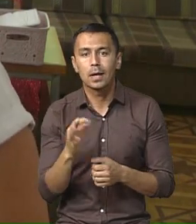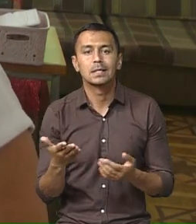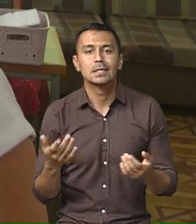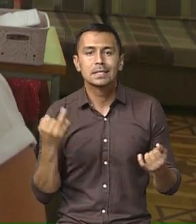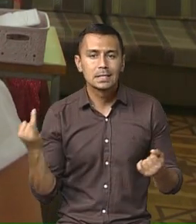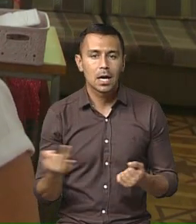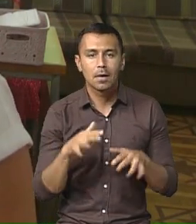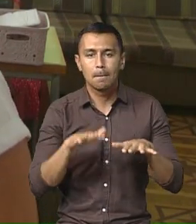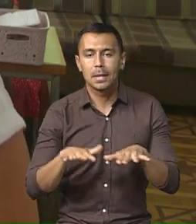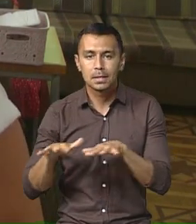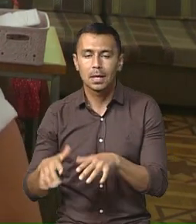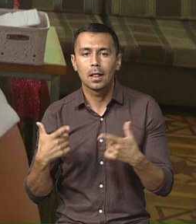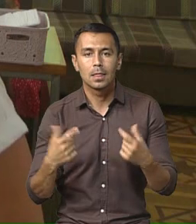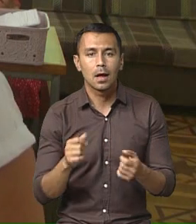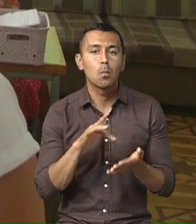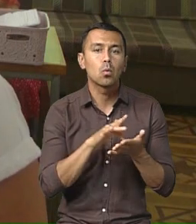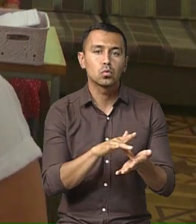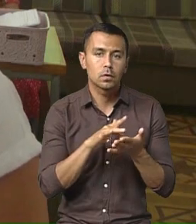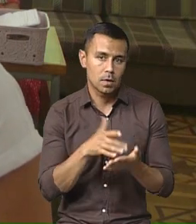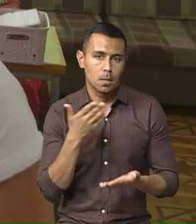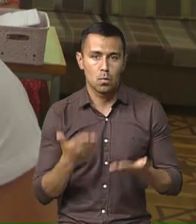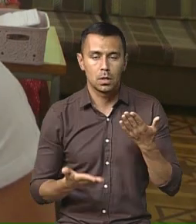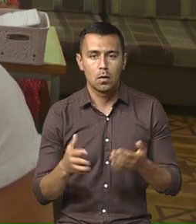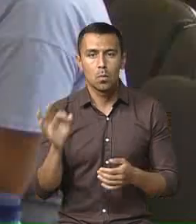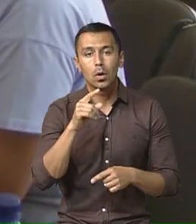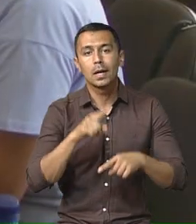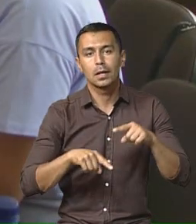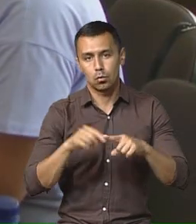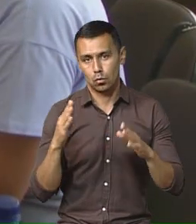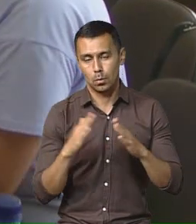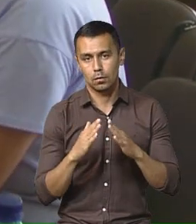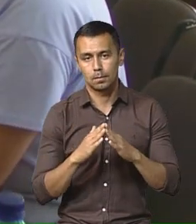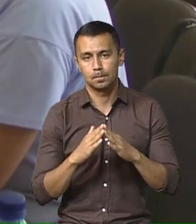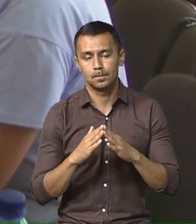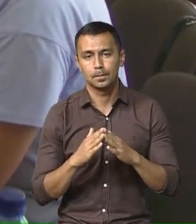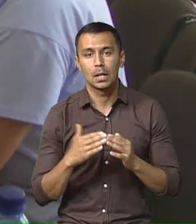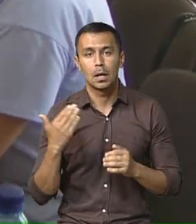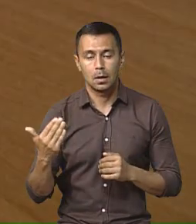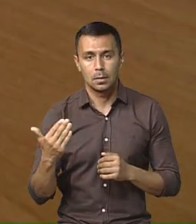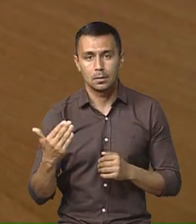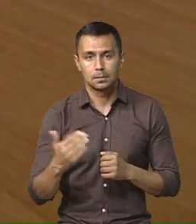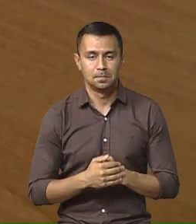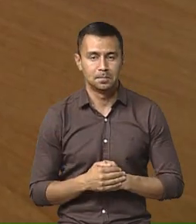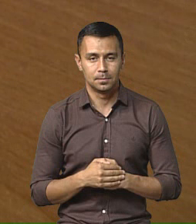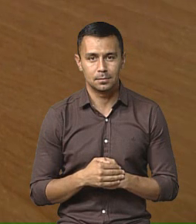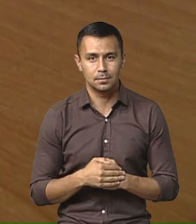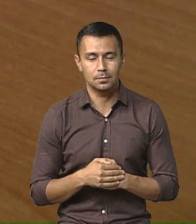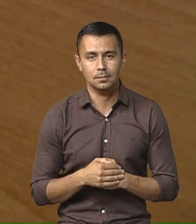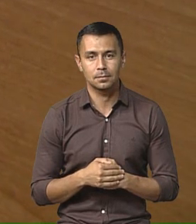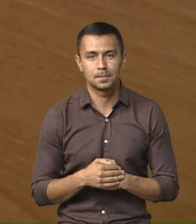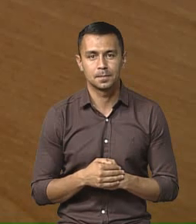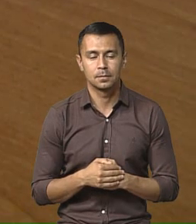місце, де подорожували, можливо, про рідну домівку. Ярослава Антушевська, Віктор Кривий. Новини на